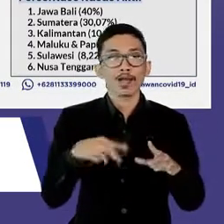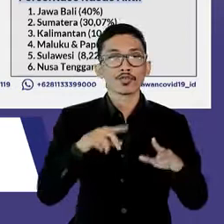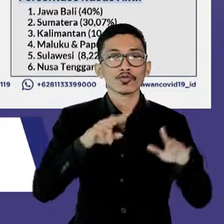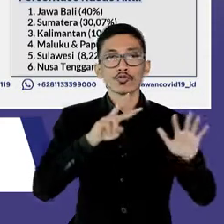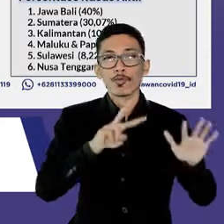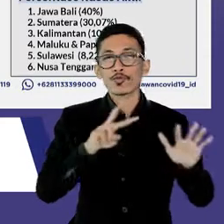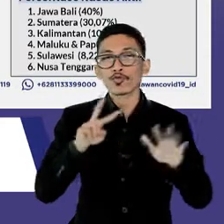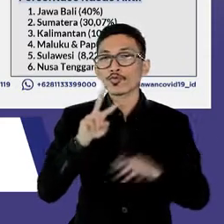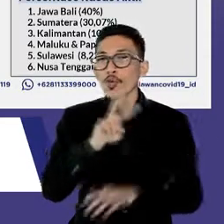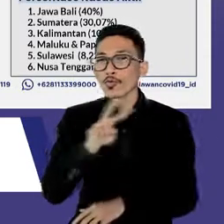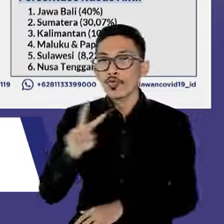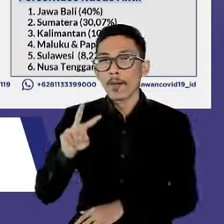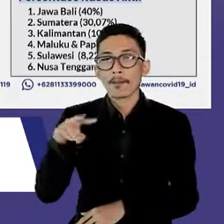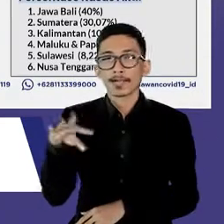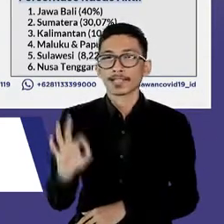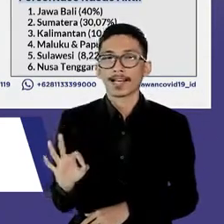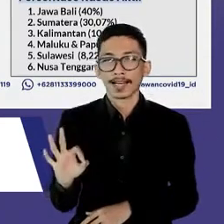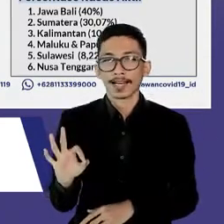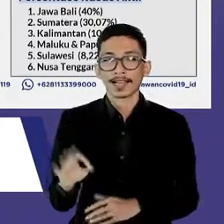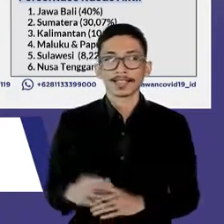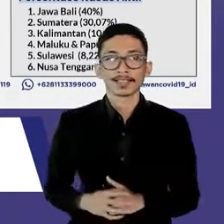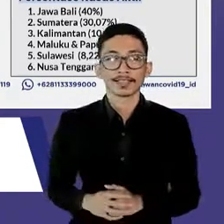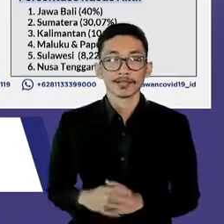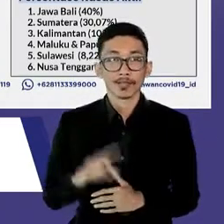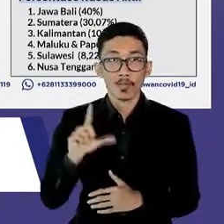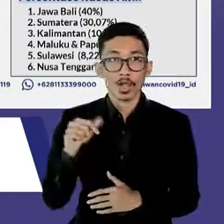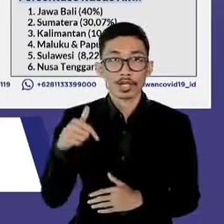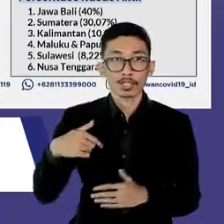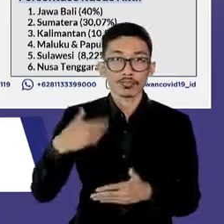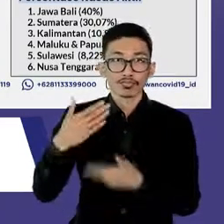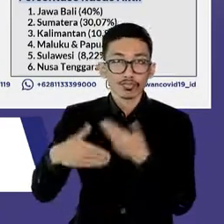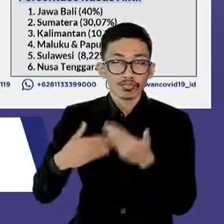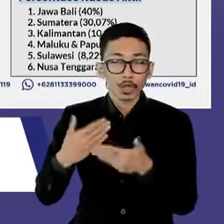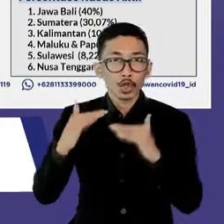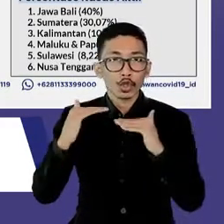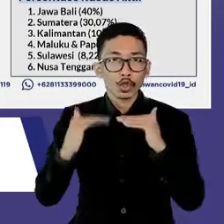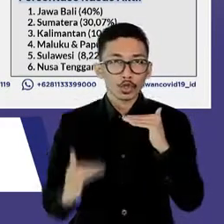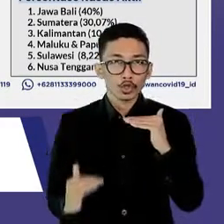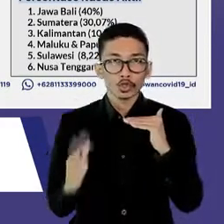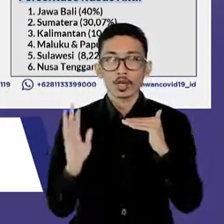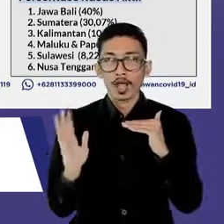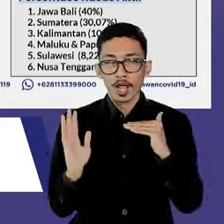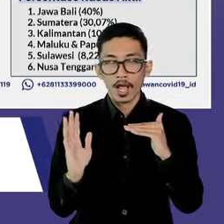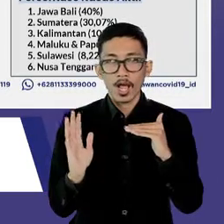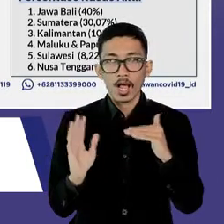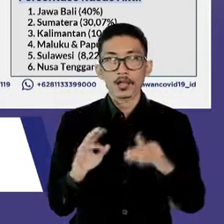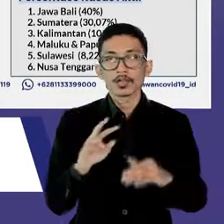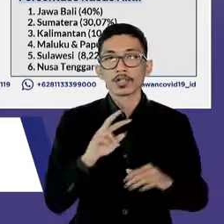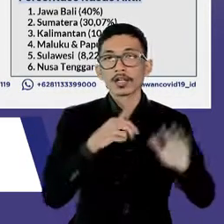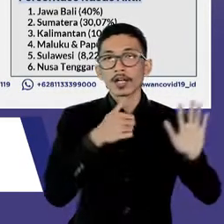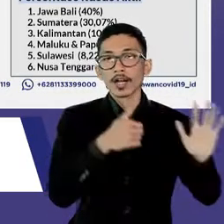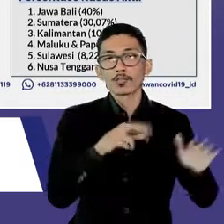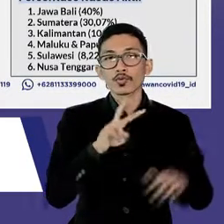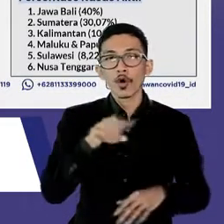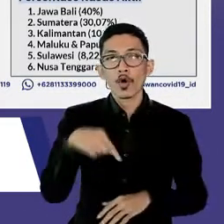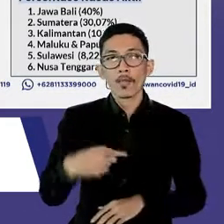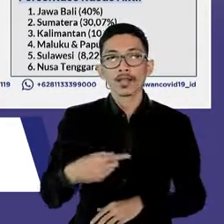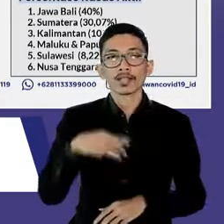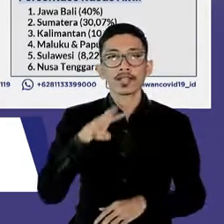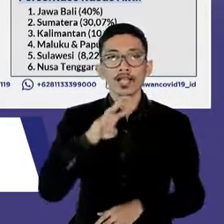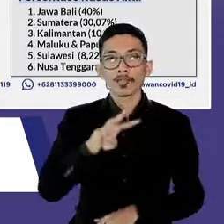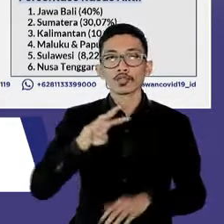dibandingkan dengan bulan lalu maka di bulan ini kasus positifnya telah turun sebesar 62,63 puluh sembilan